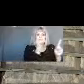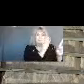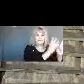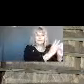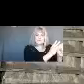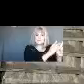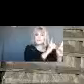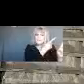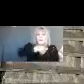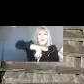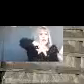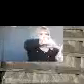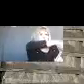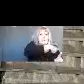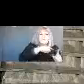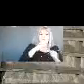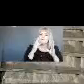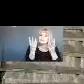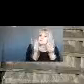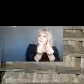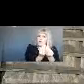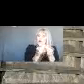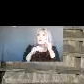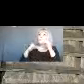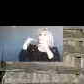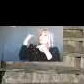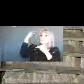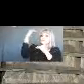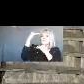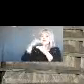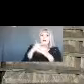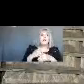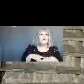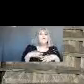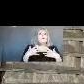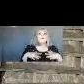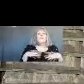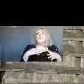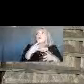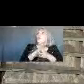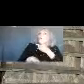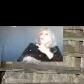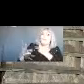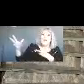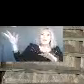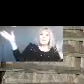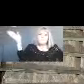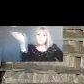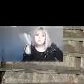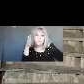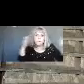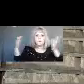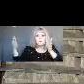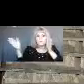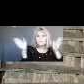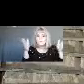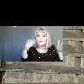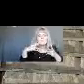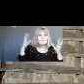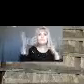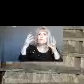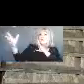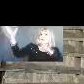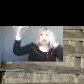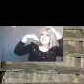Jode se Pinksterfees was al die disippels by mekaar daar in daai vertrek. En toe kom daar 'n geluid uit die hemel